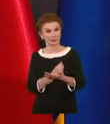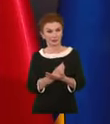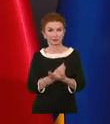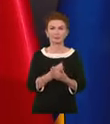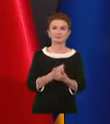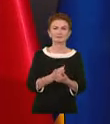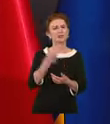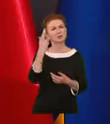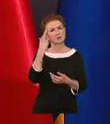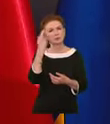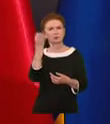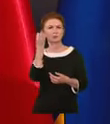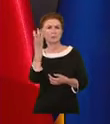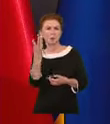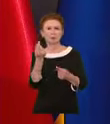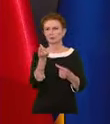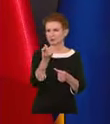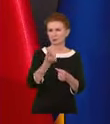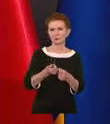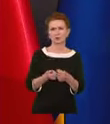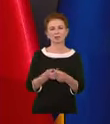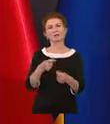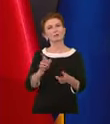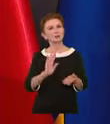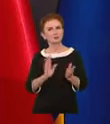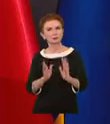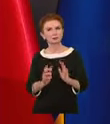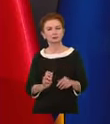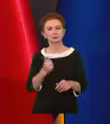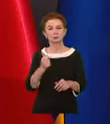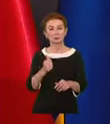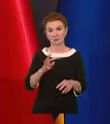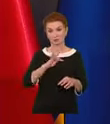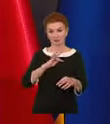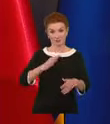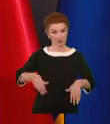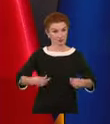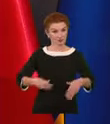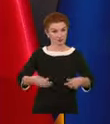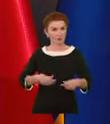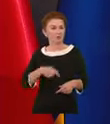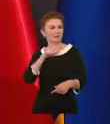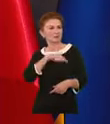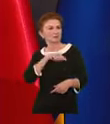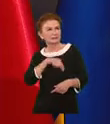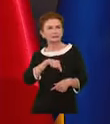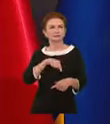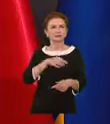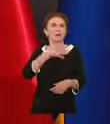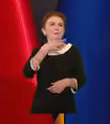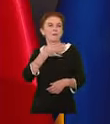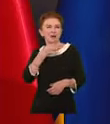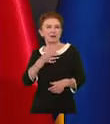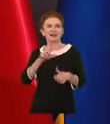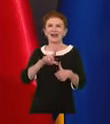państwo rozsądnie, używajcie ich w taki sposób, żeby swoją kondycję poprawić psychiczną, ale nie